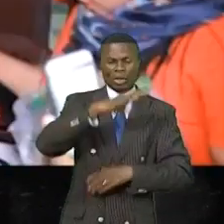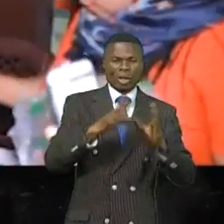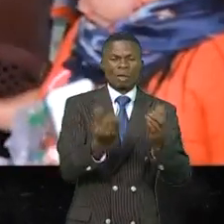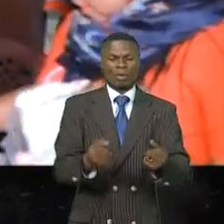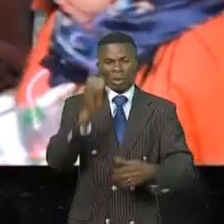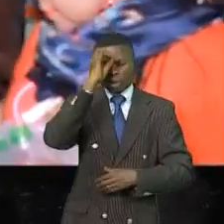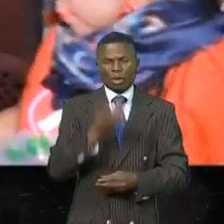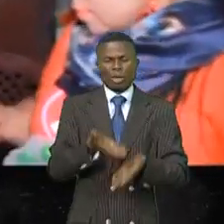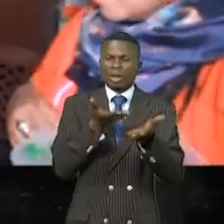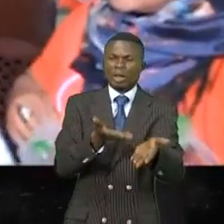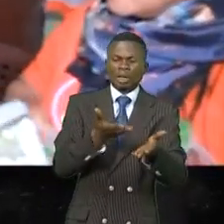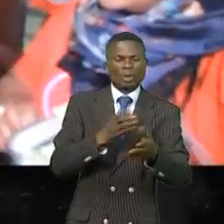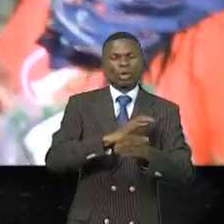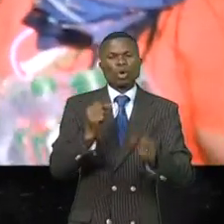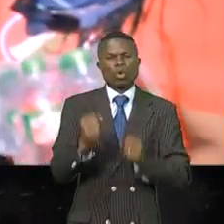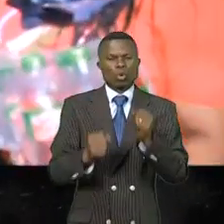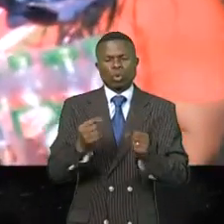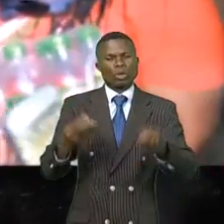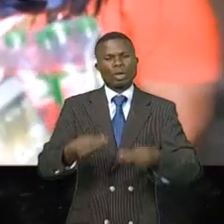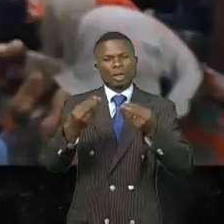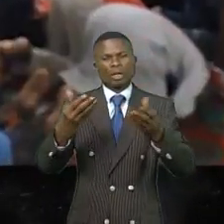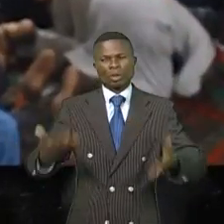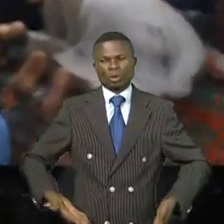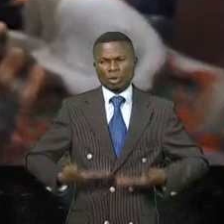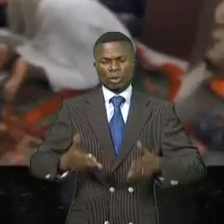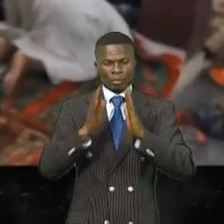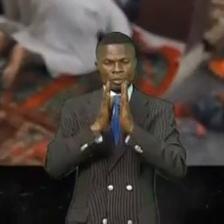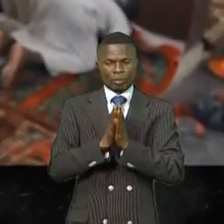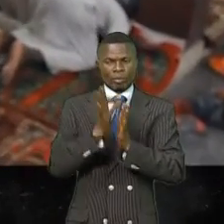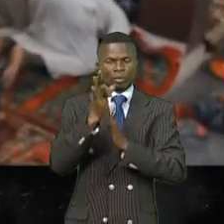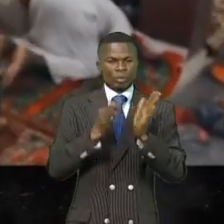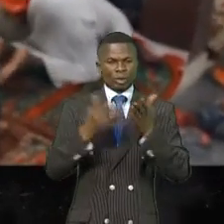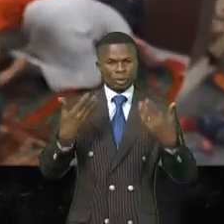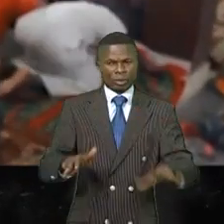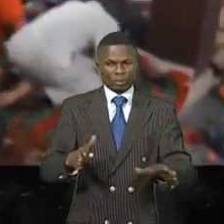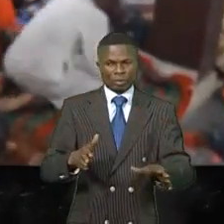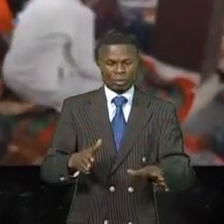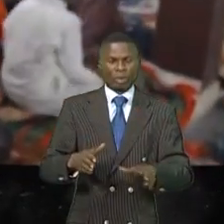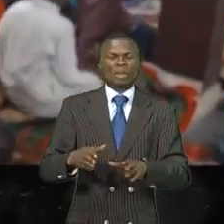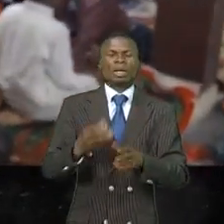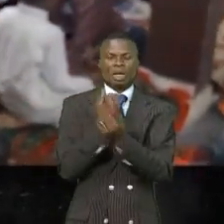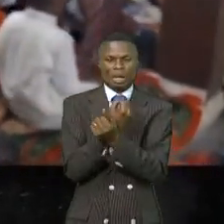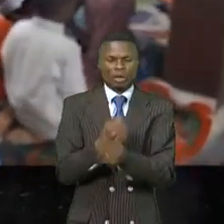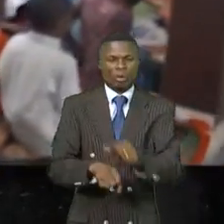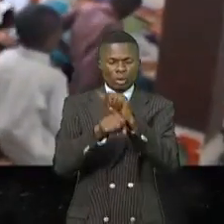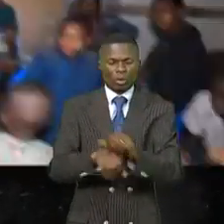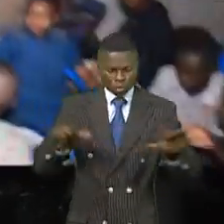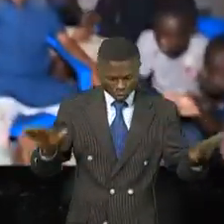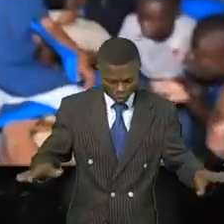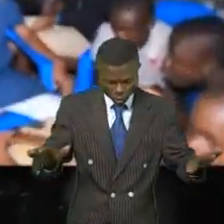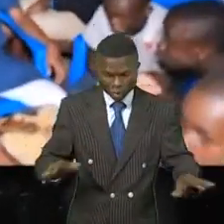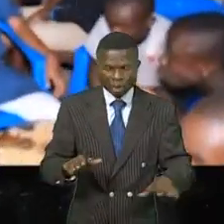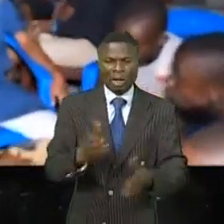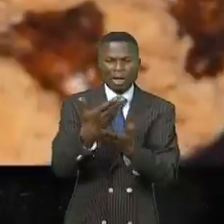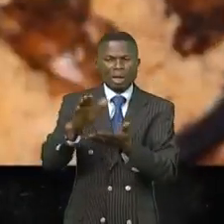leur apporter réconfort et joie. Après la prière de 18h, dans le respect de la tradition musulmane, un